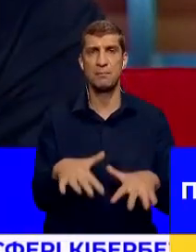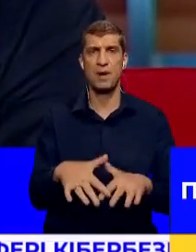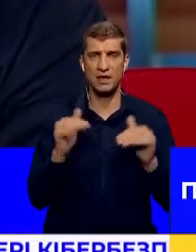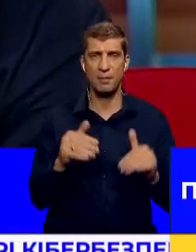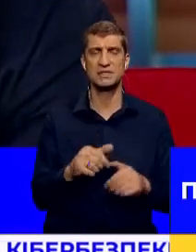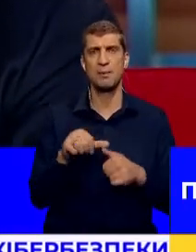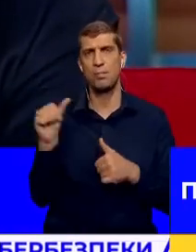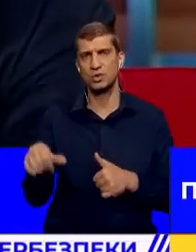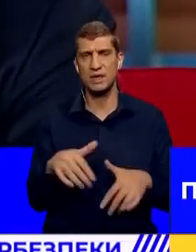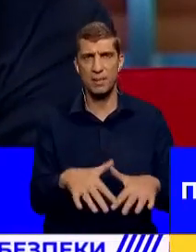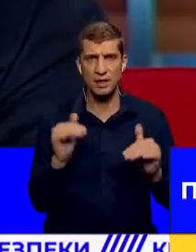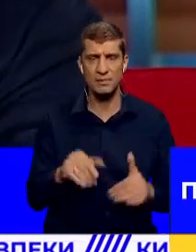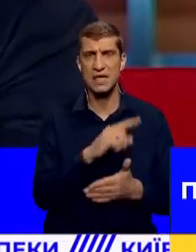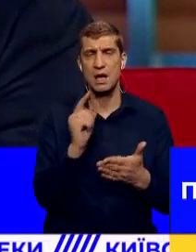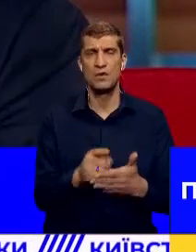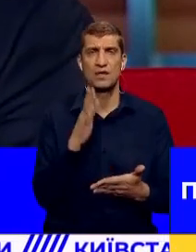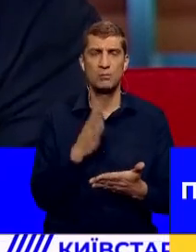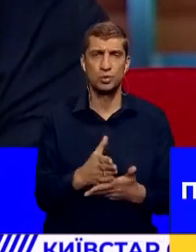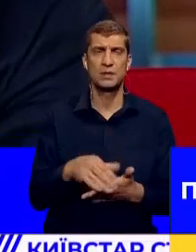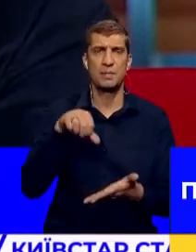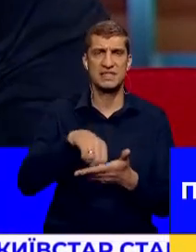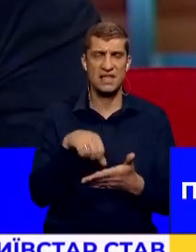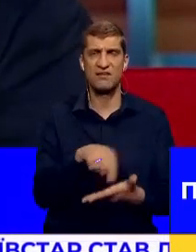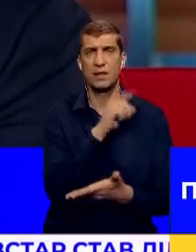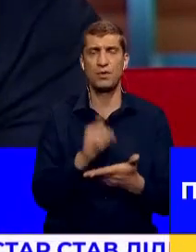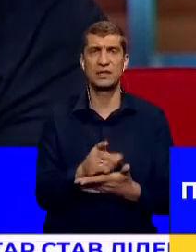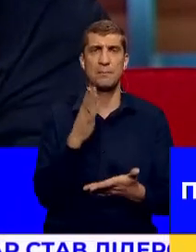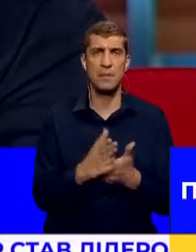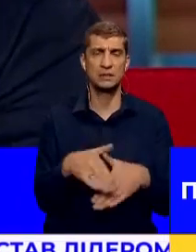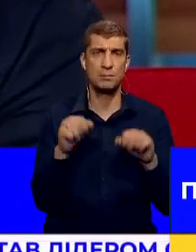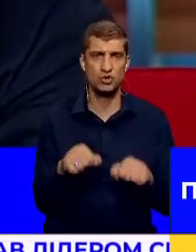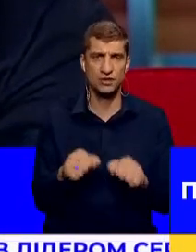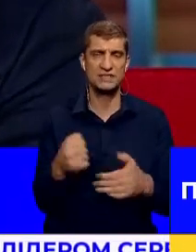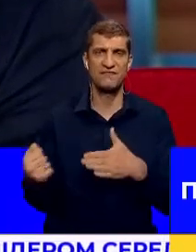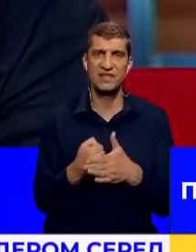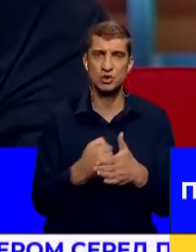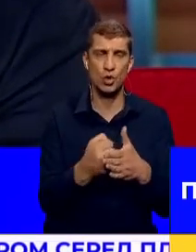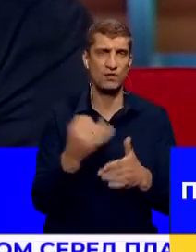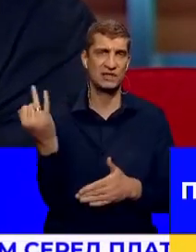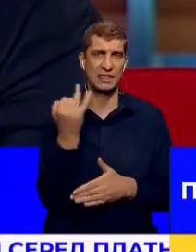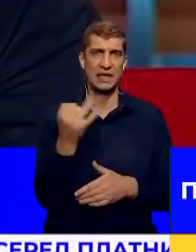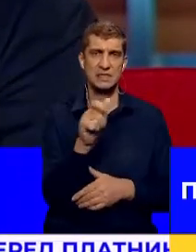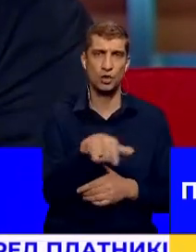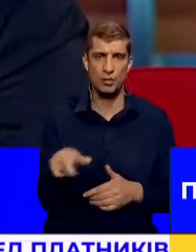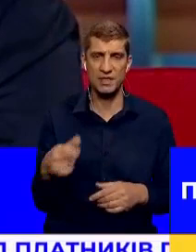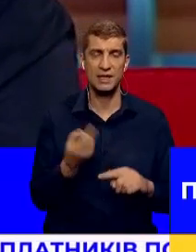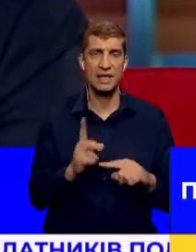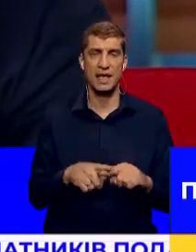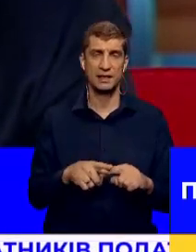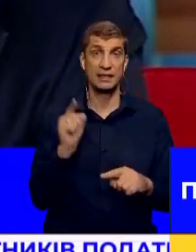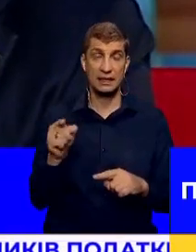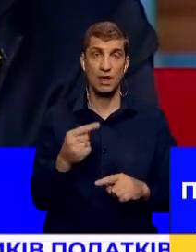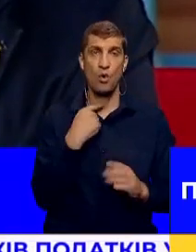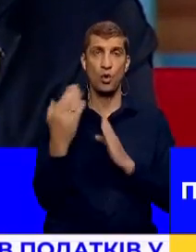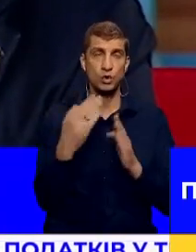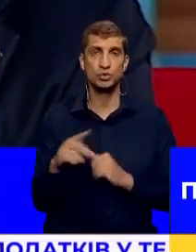парламентська, позапарламентська повинна бути представлена, повинна мати можливості відстоювати інтереси громадян, які